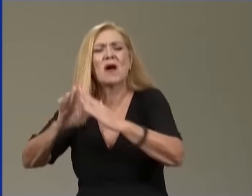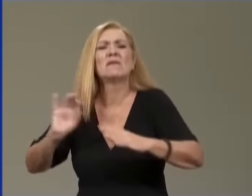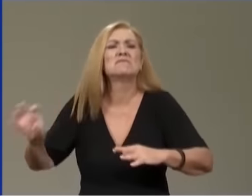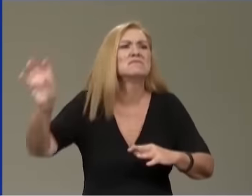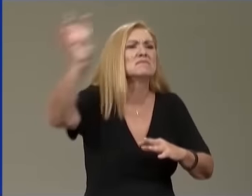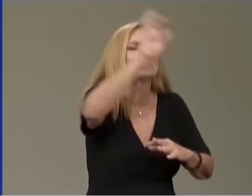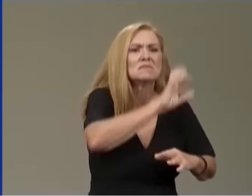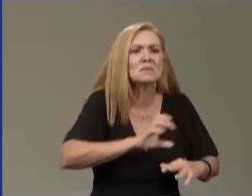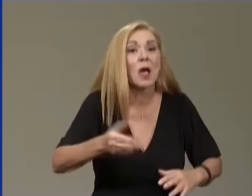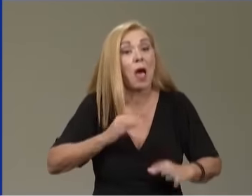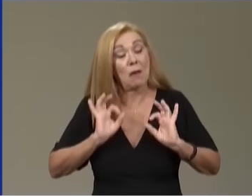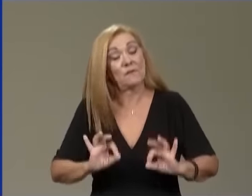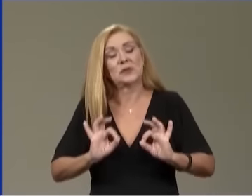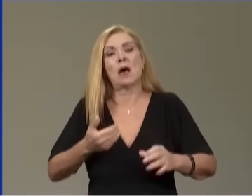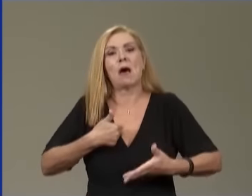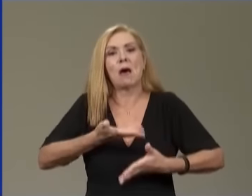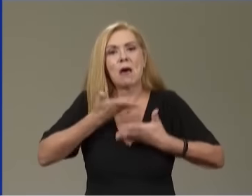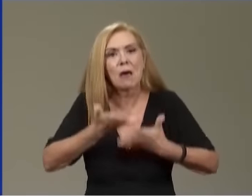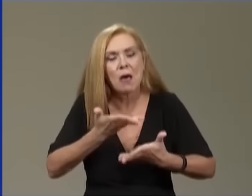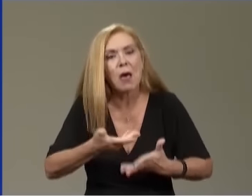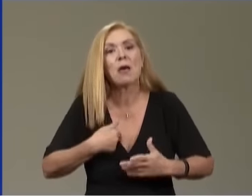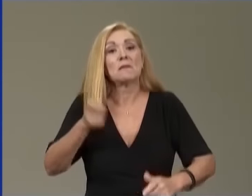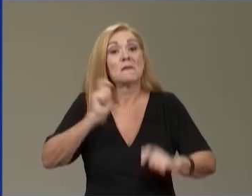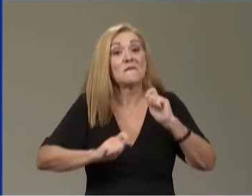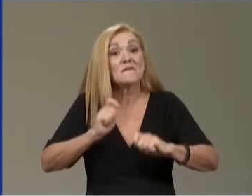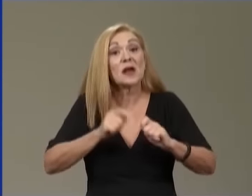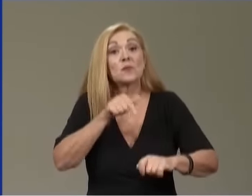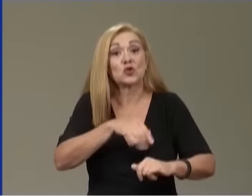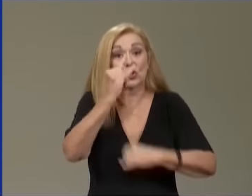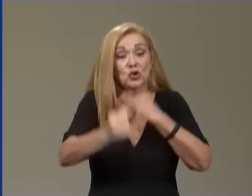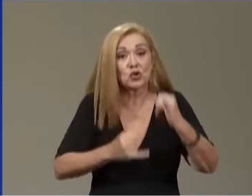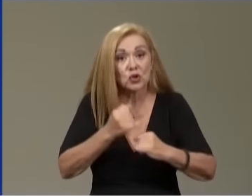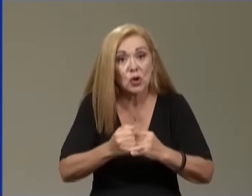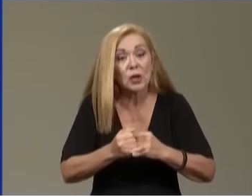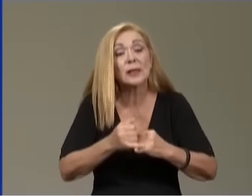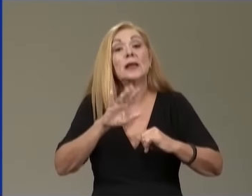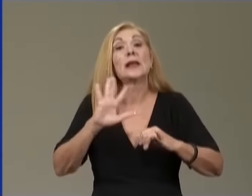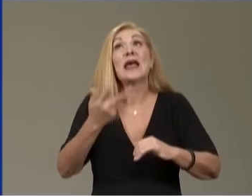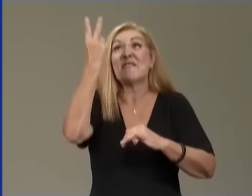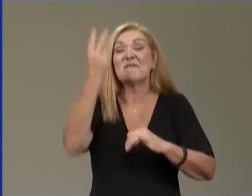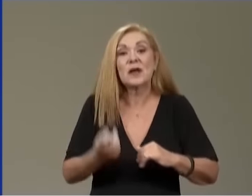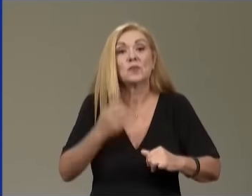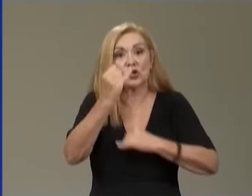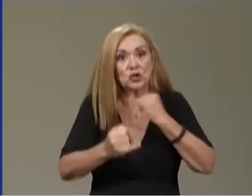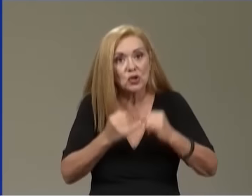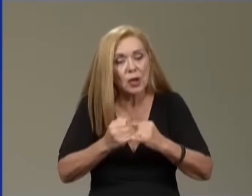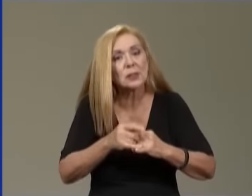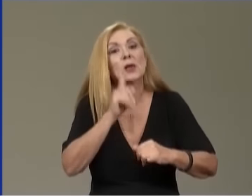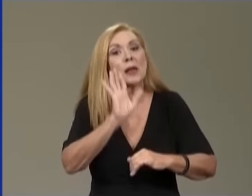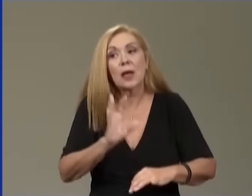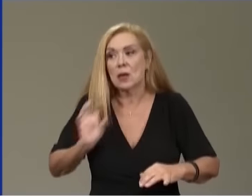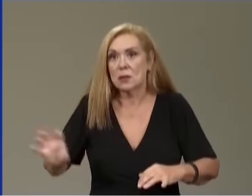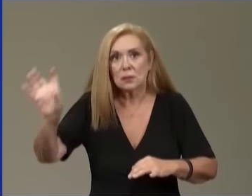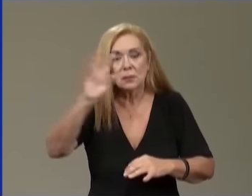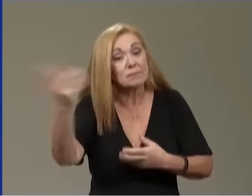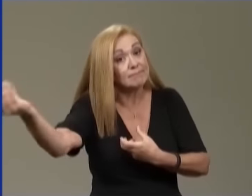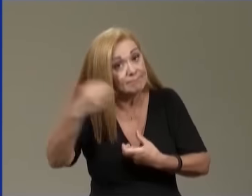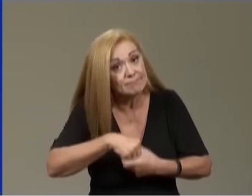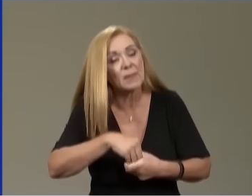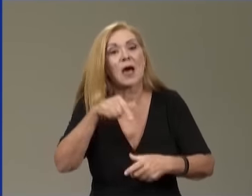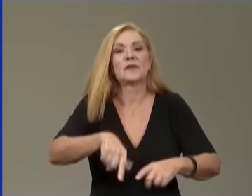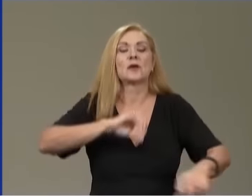μιας ειδικής εφαρμογής στο διαδίκτυο, έτσι ώστε οι τοπικές κοινωνίες να είναι συμμέτοχες σε αυτή τη μεγάλη προσπάθεια